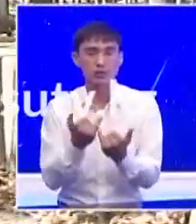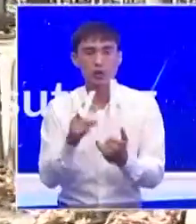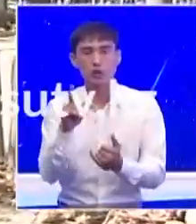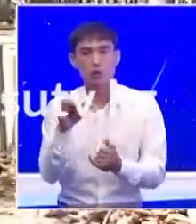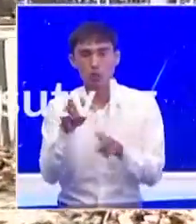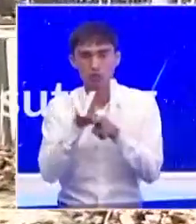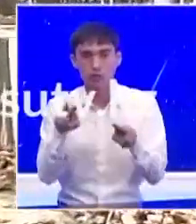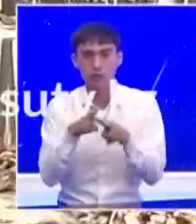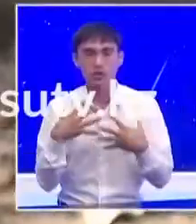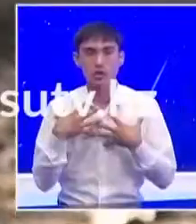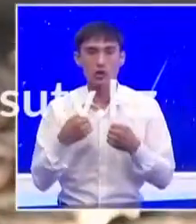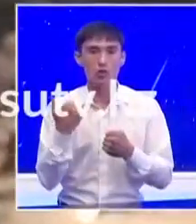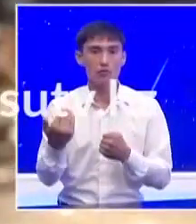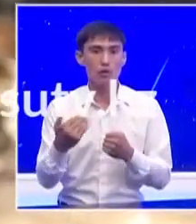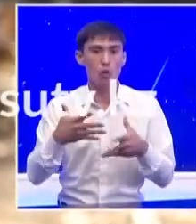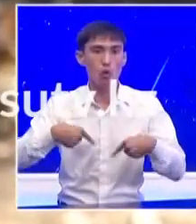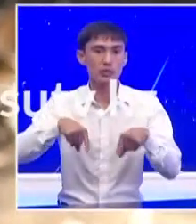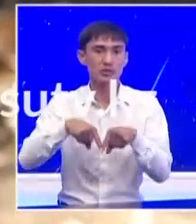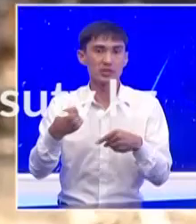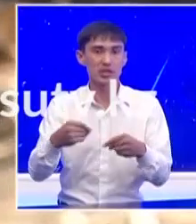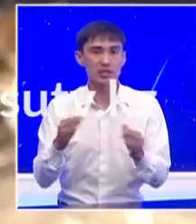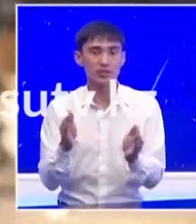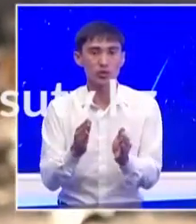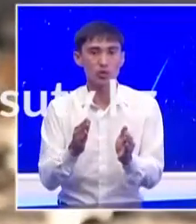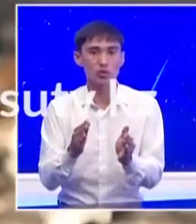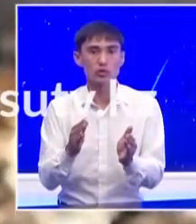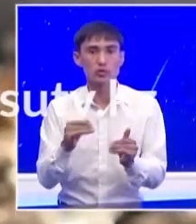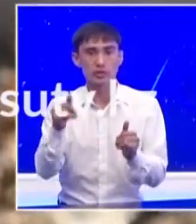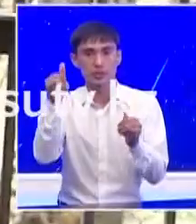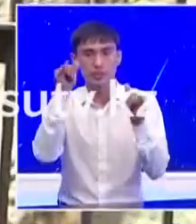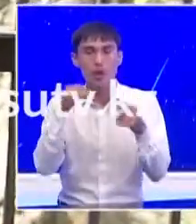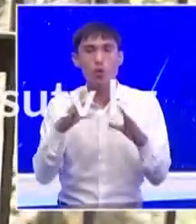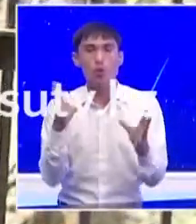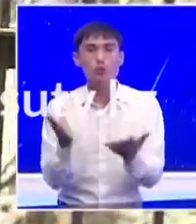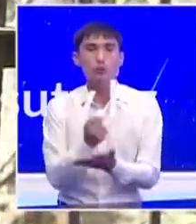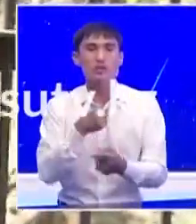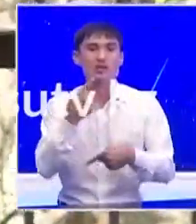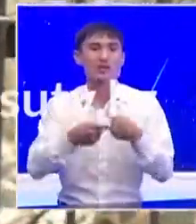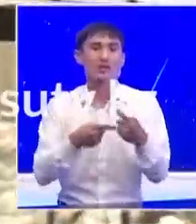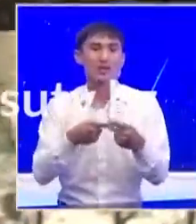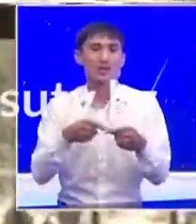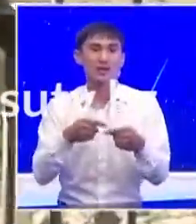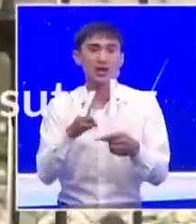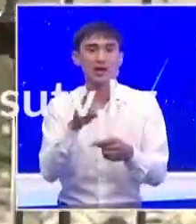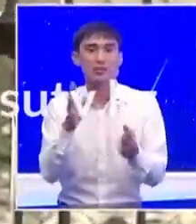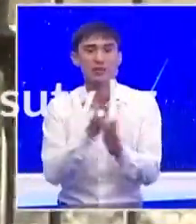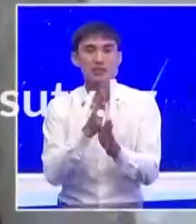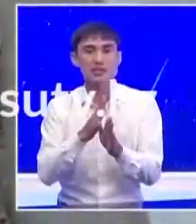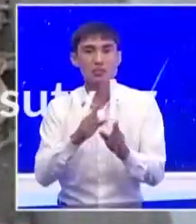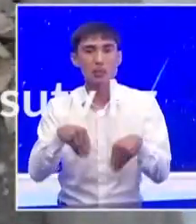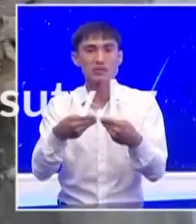зоологи будут следить за здоровьем и общим состоянием детеныша. После успешной акклиматизации олененка поместят в основной